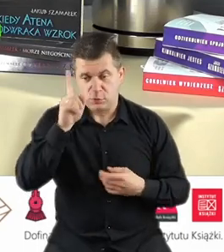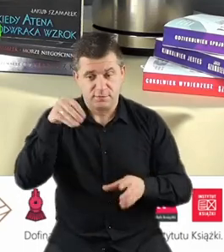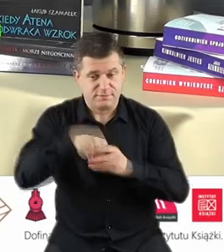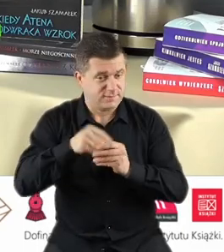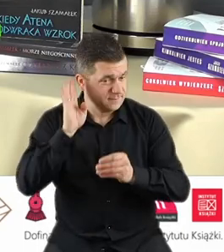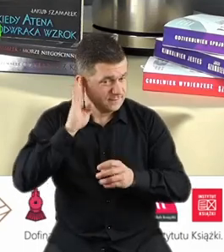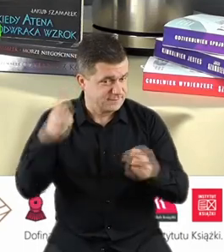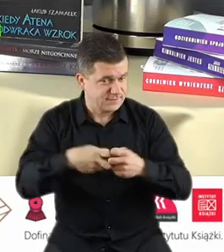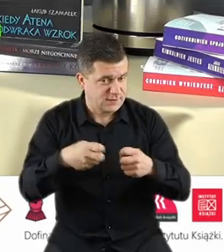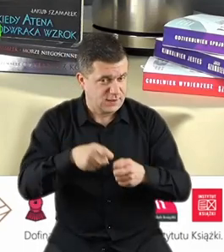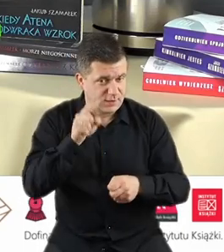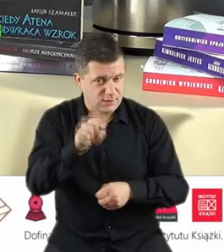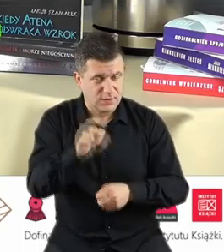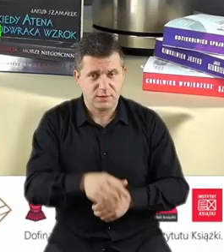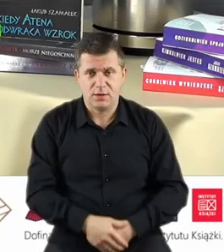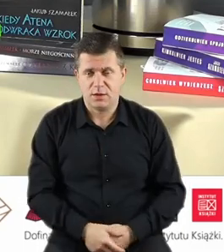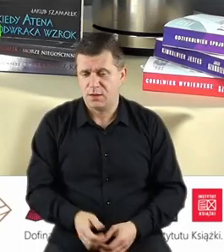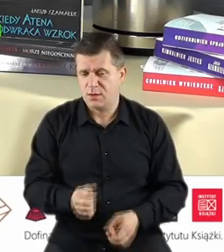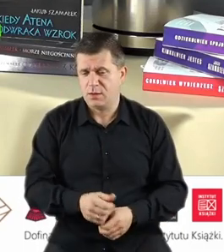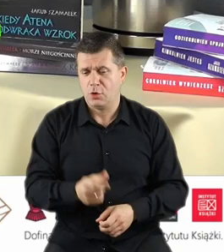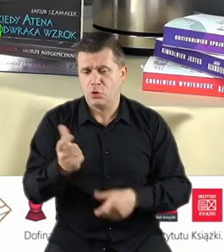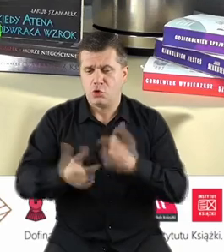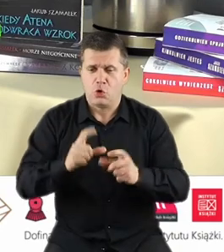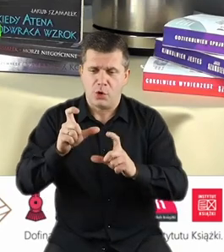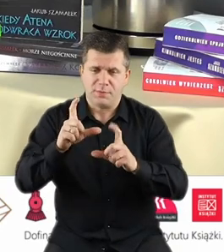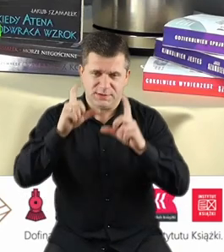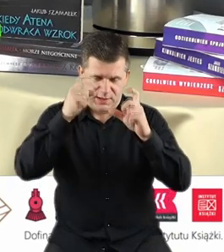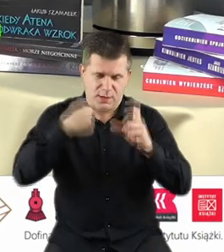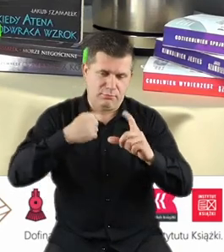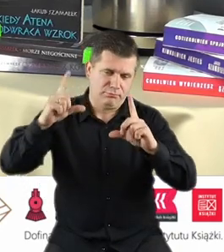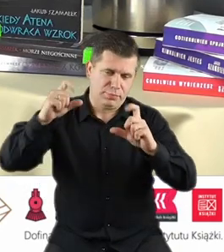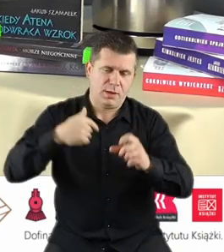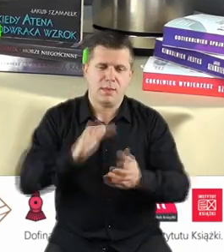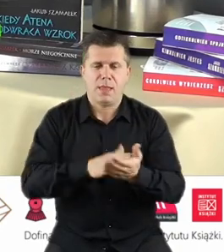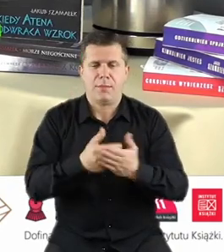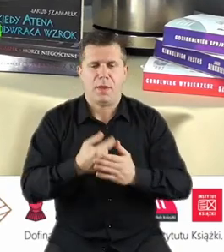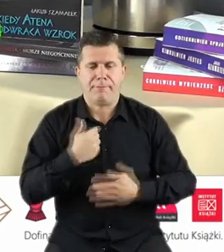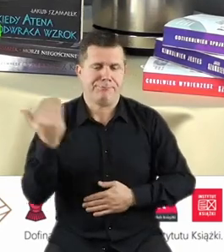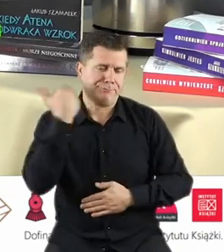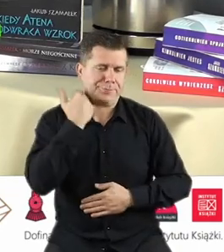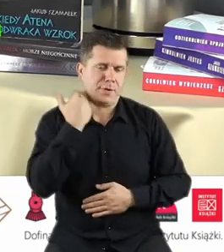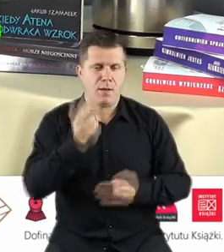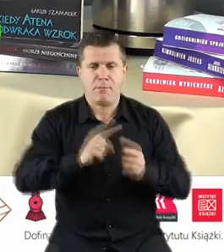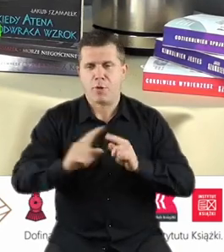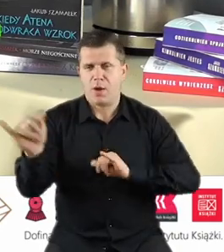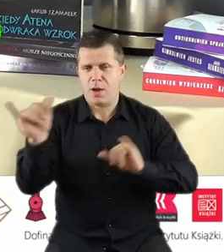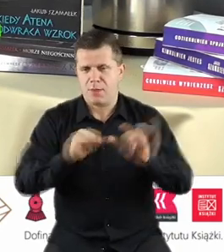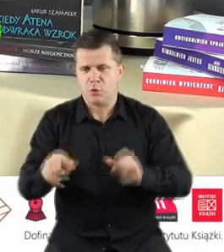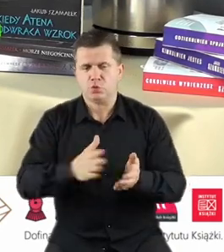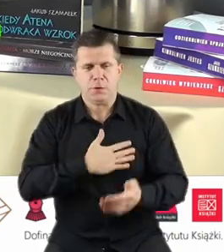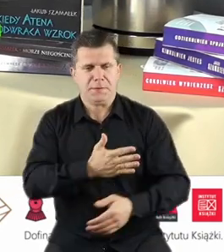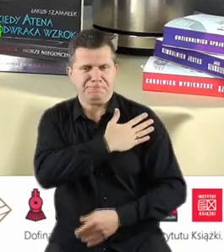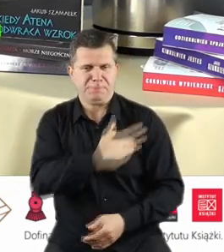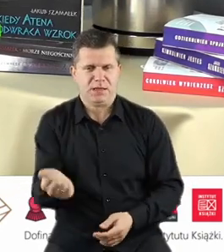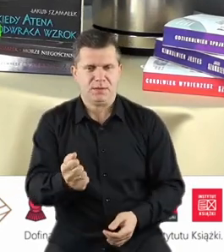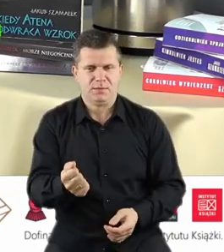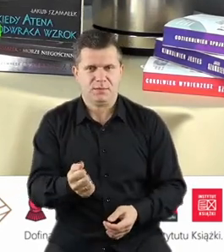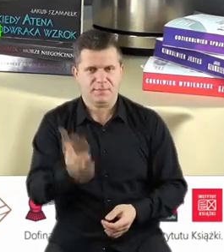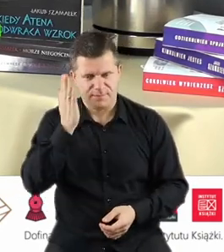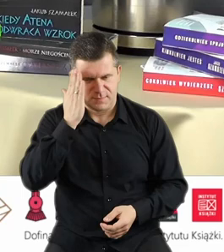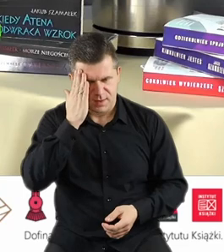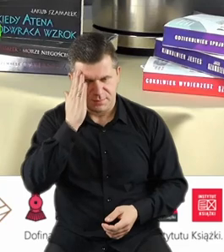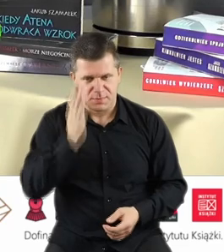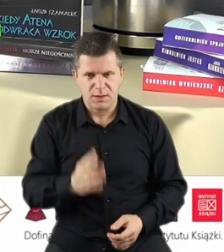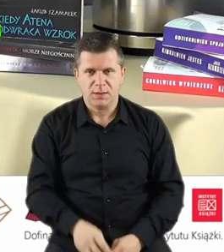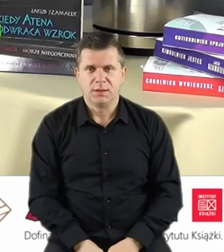taki oczywisty aspekt tego, że jak ktoś tam zrobi zdjęcie, jak jesteśmy, nie wiem, pijani po imprezie, to może być to kompromitujące. I to jest to jakby